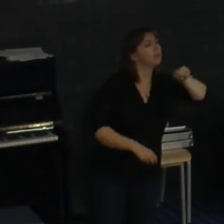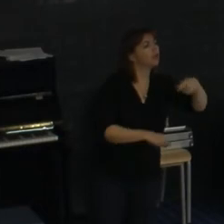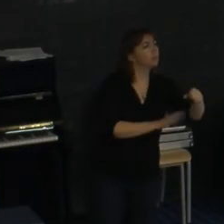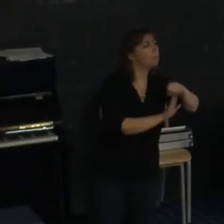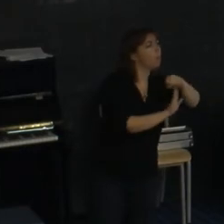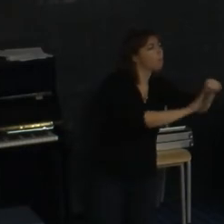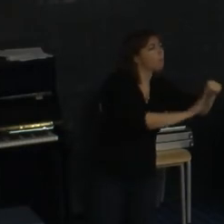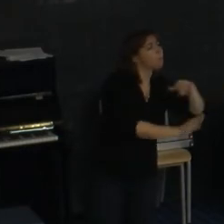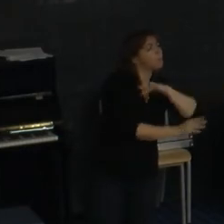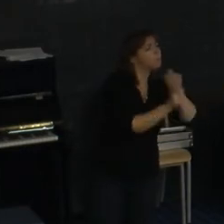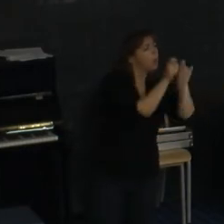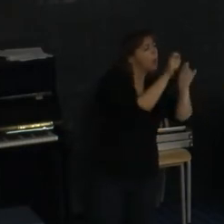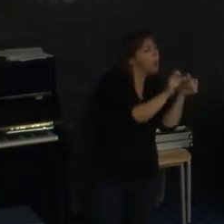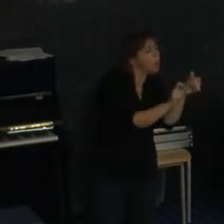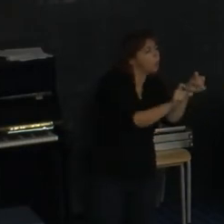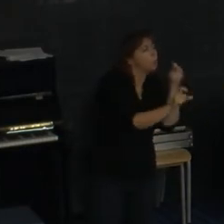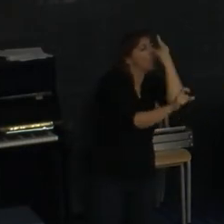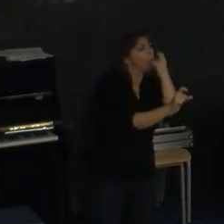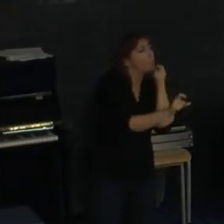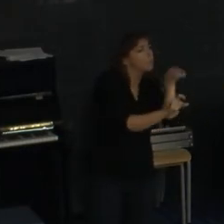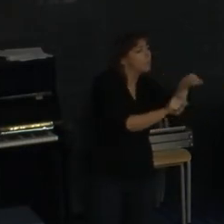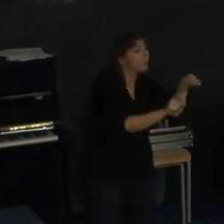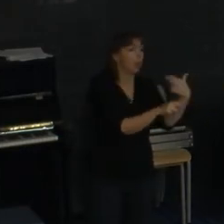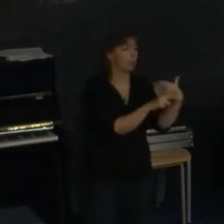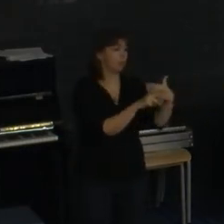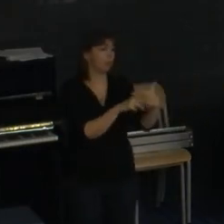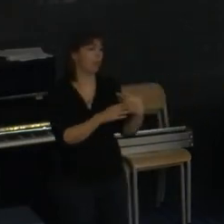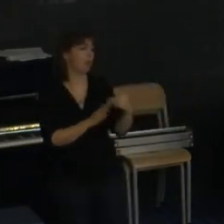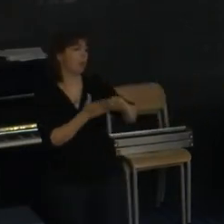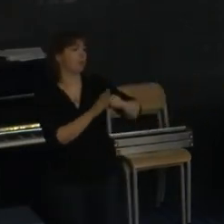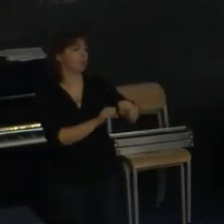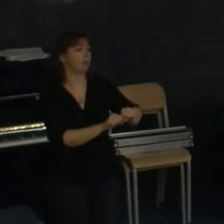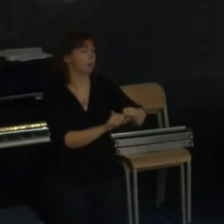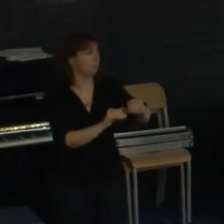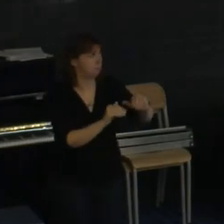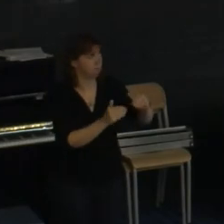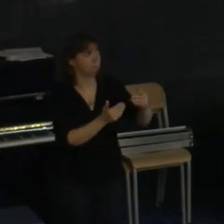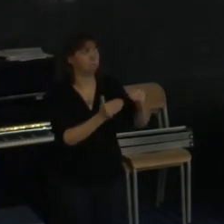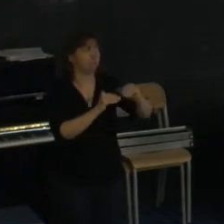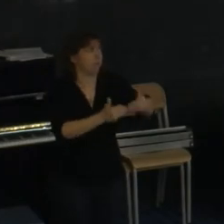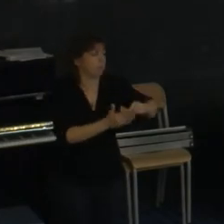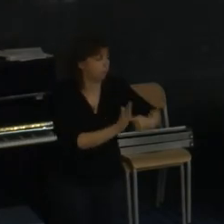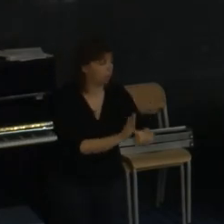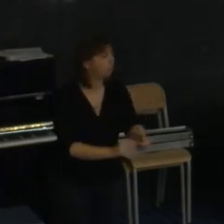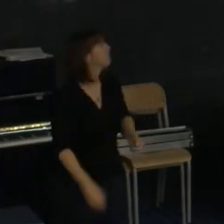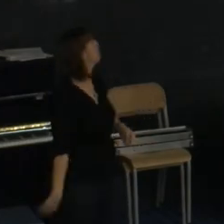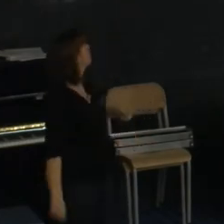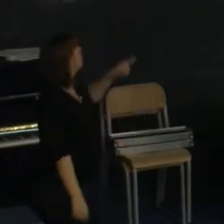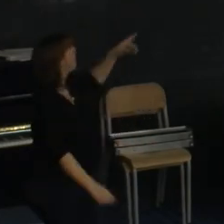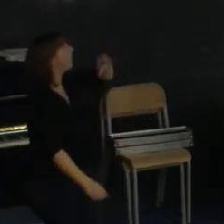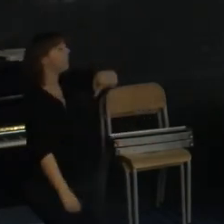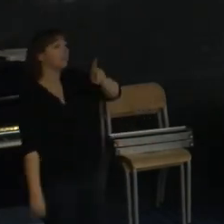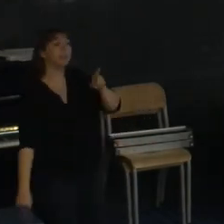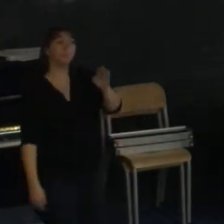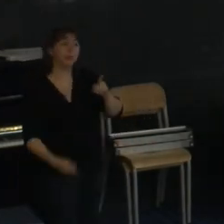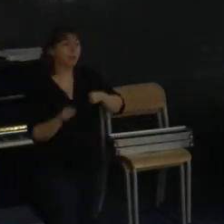gauche, il y a un petit bouton rouge qui va s'afficher, c'est un breakpoint. Ici, dans le cas de PDB, on peut définir des breakpoints. Pour